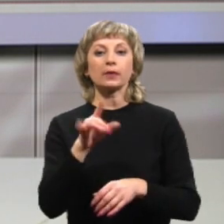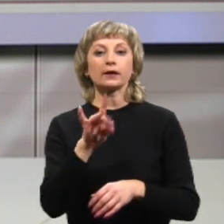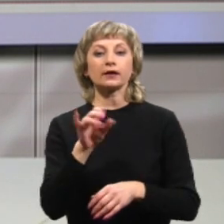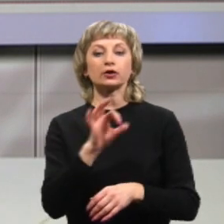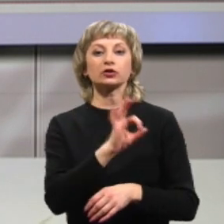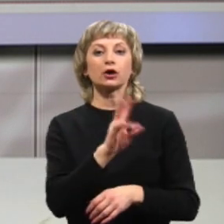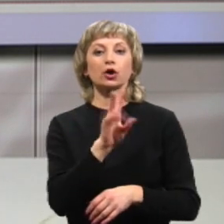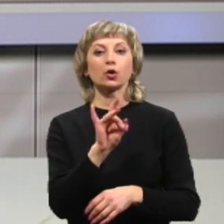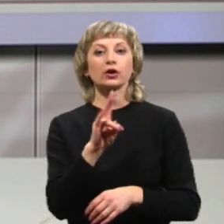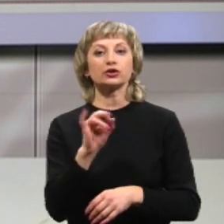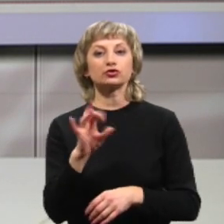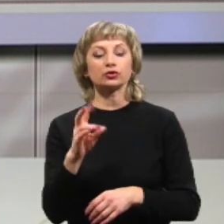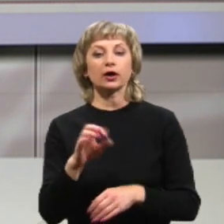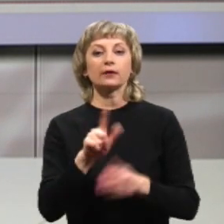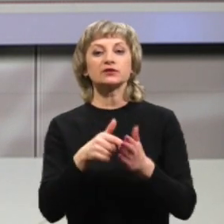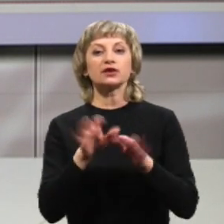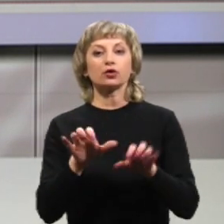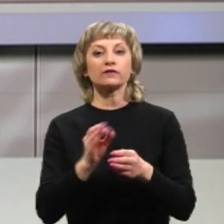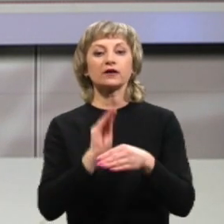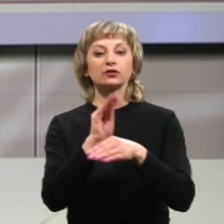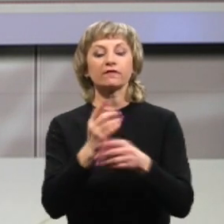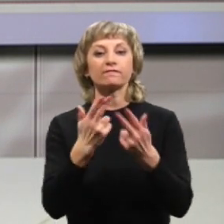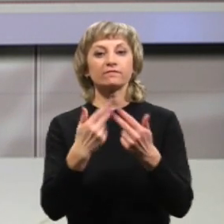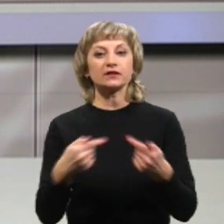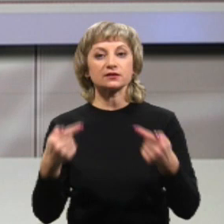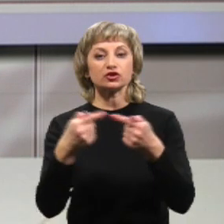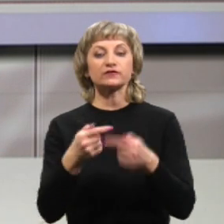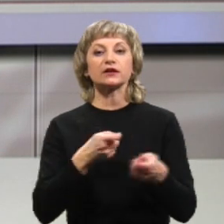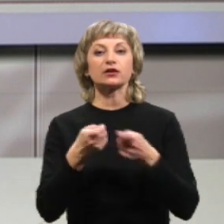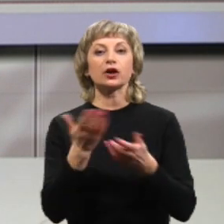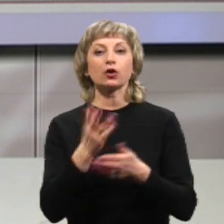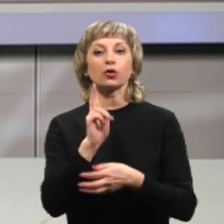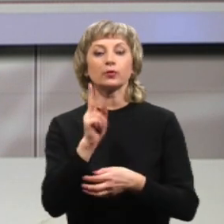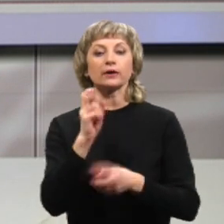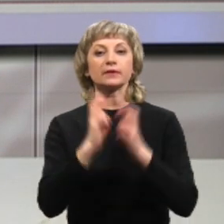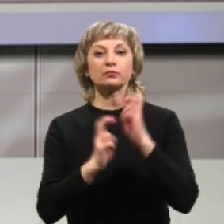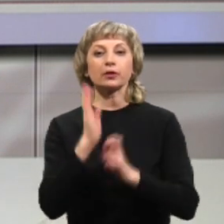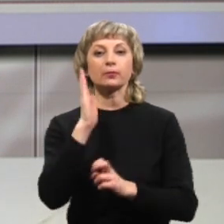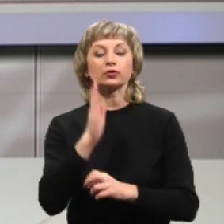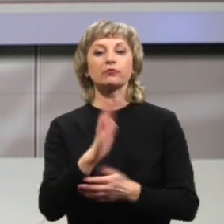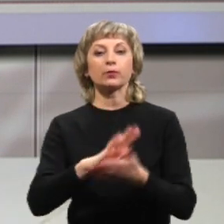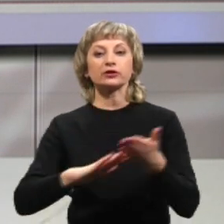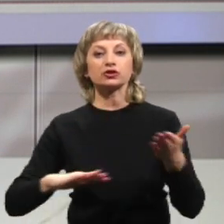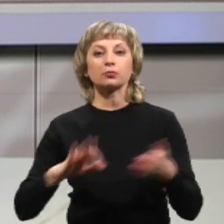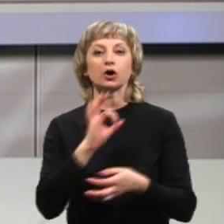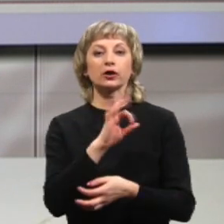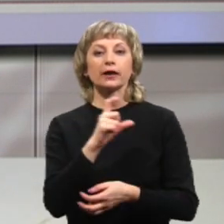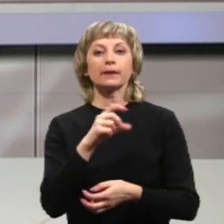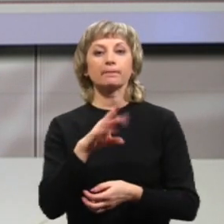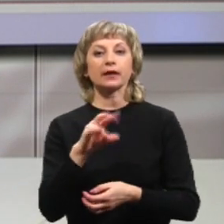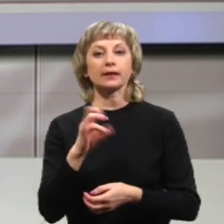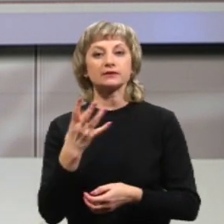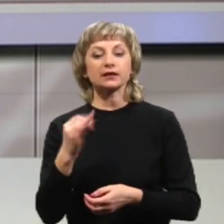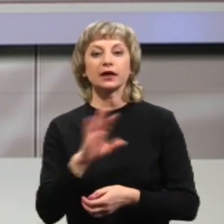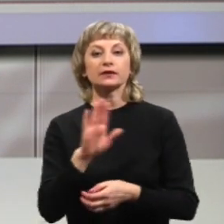Олександра Корнійчука. Міський голова додав, що вже визначився, керівником якого саме комунального підприємства буде у подальшому Олексій Хмелецький, але